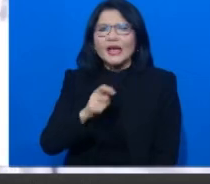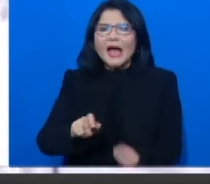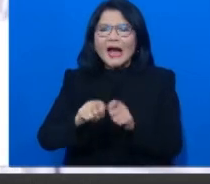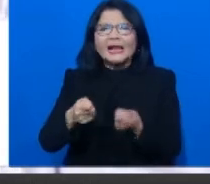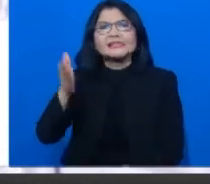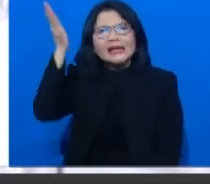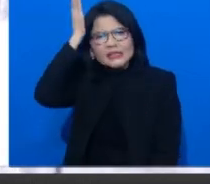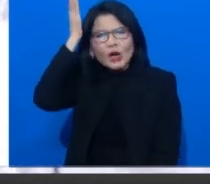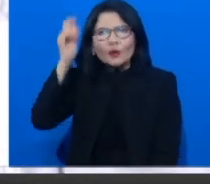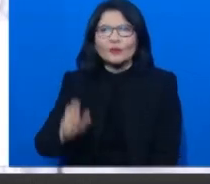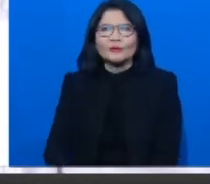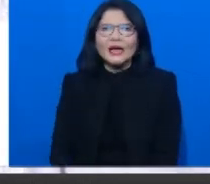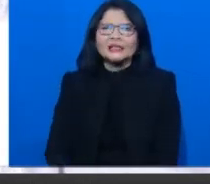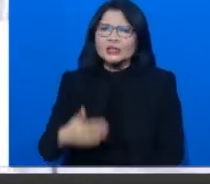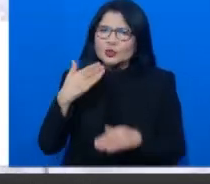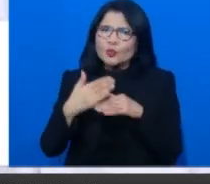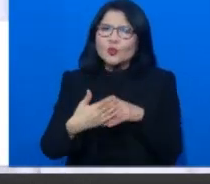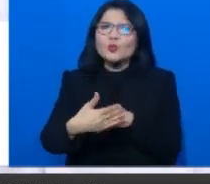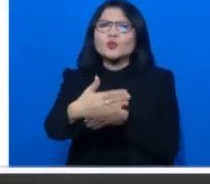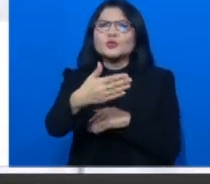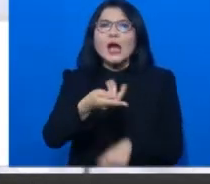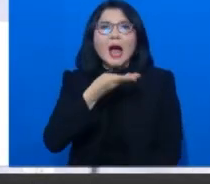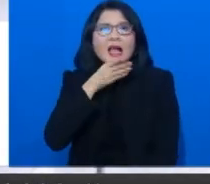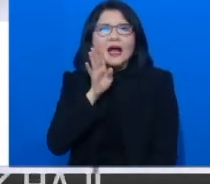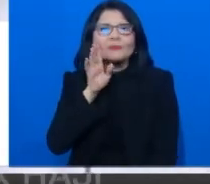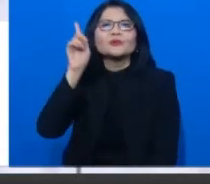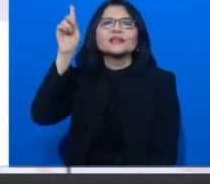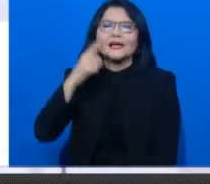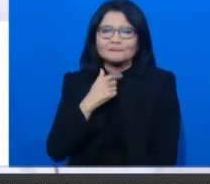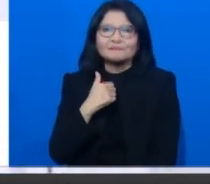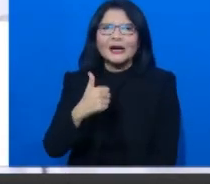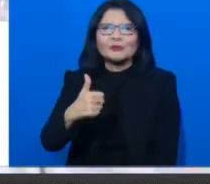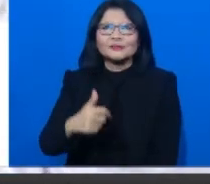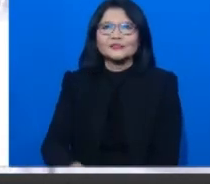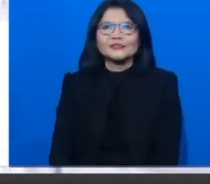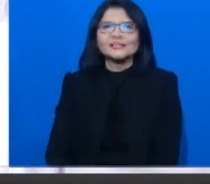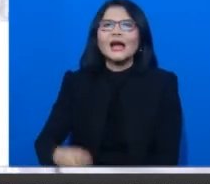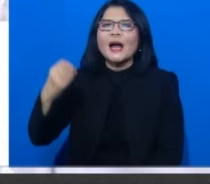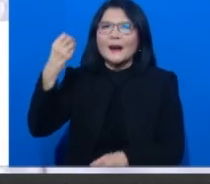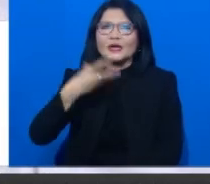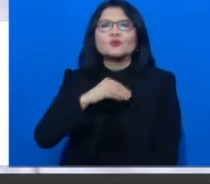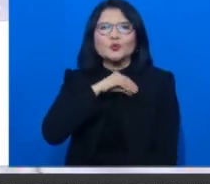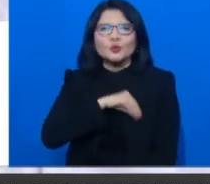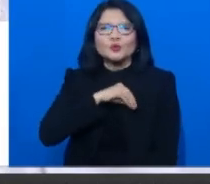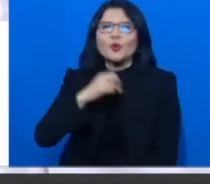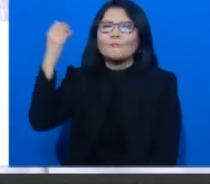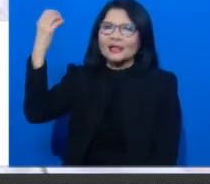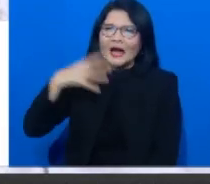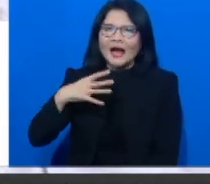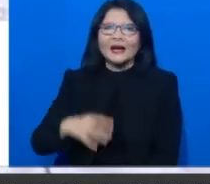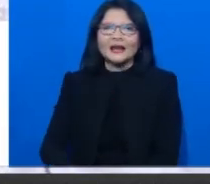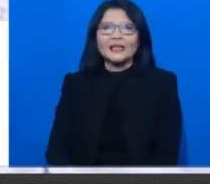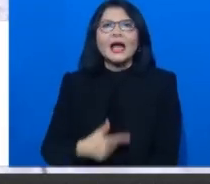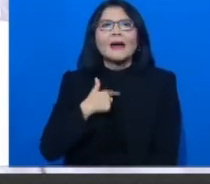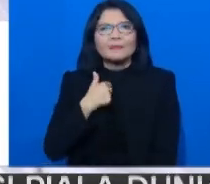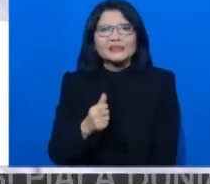terusin aja akhirnya, kita ulik terus. Alhamdulillah ya berkah gitu maksudnya. Kita bisa maaf